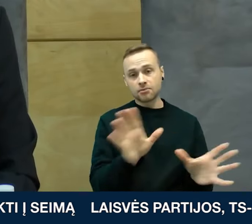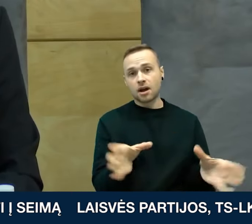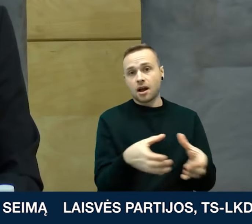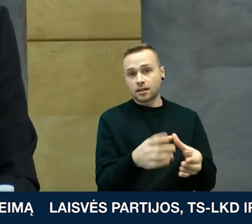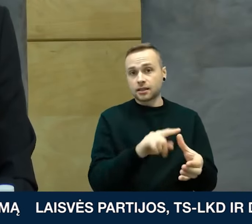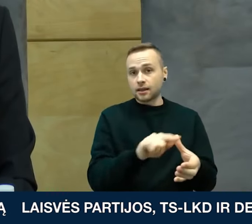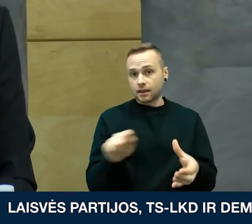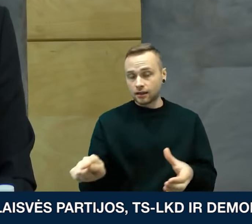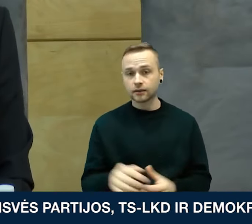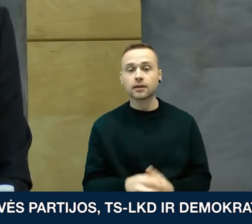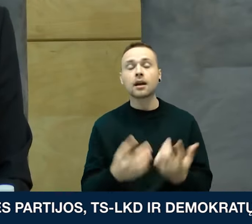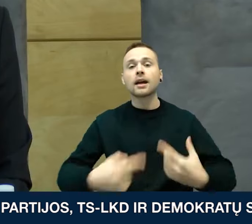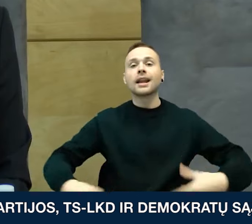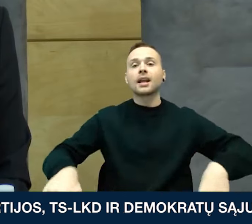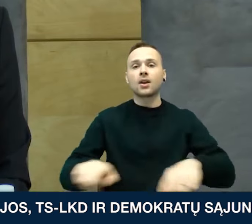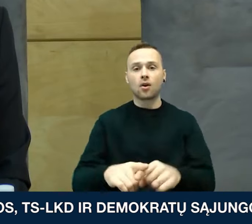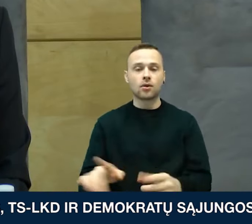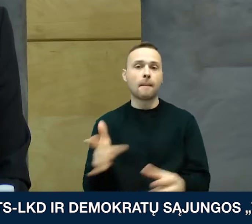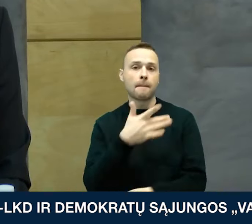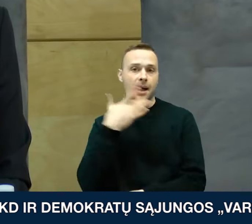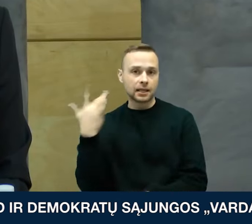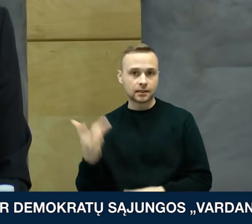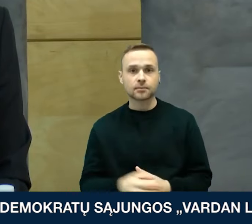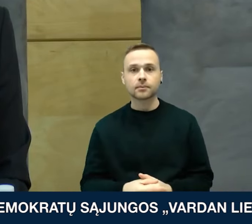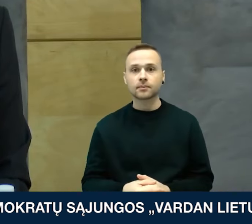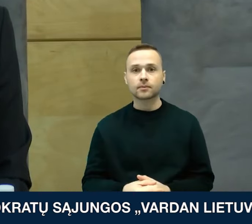ir Regionų partijos kandidatus,